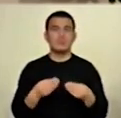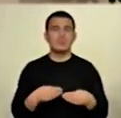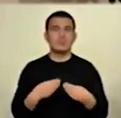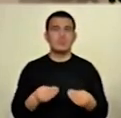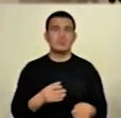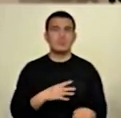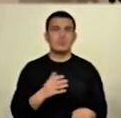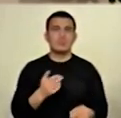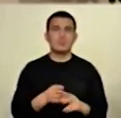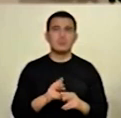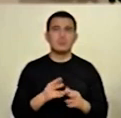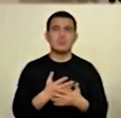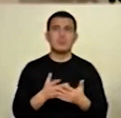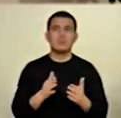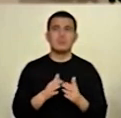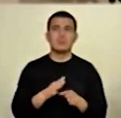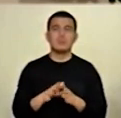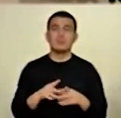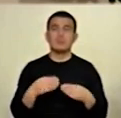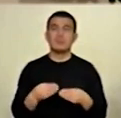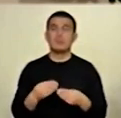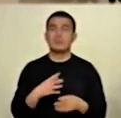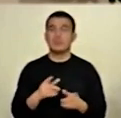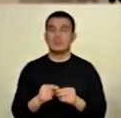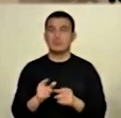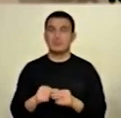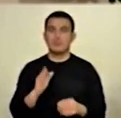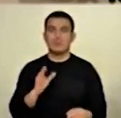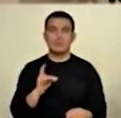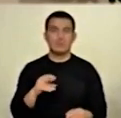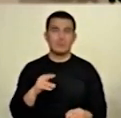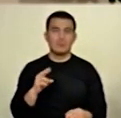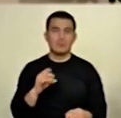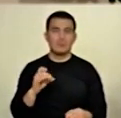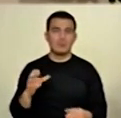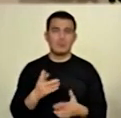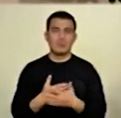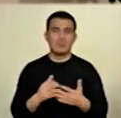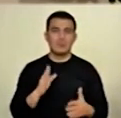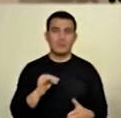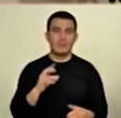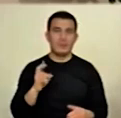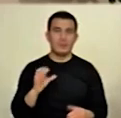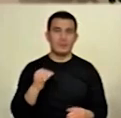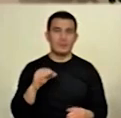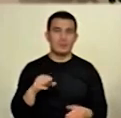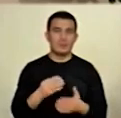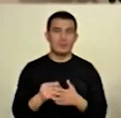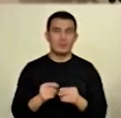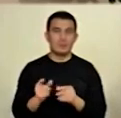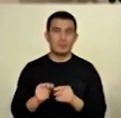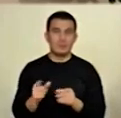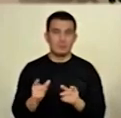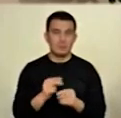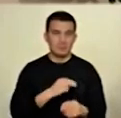aynan bizga berilgan mana shu topshiriqlar yordamida siz WordPress platformasida yaratgan veb saytingizning tarkibi bilan ishlashingiz kerak